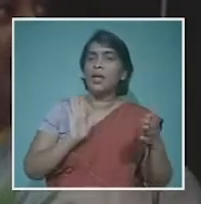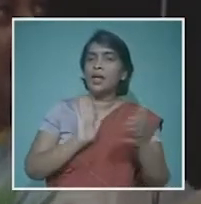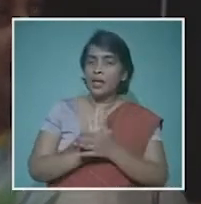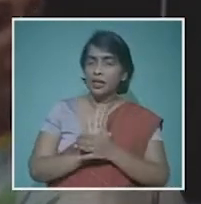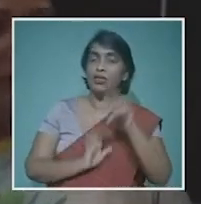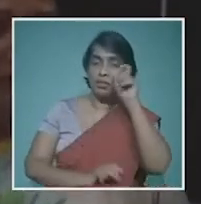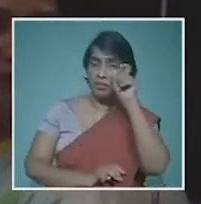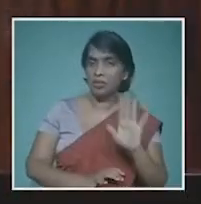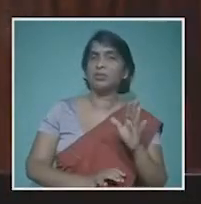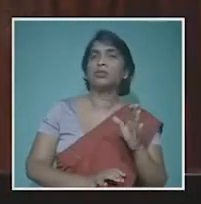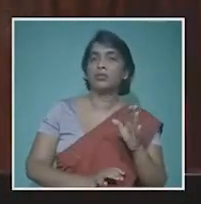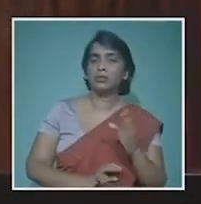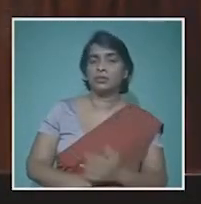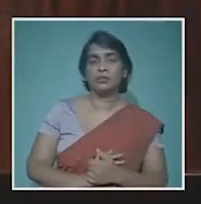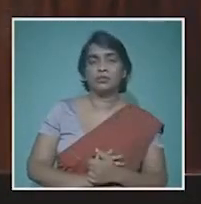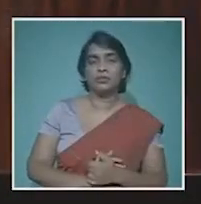දිහා බැලිය යුතුයි කියන එකයි